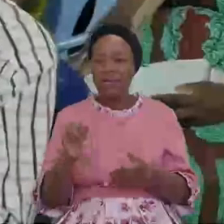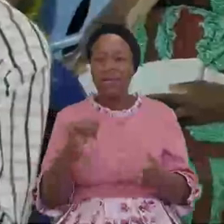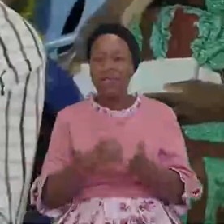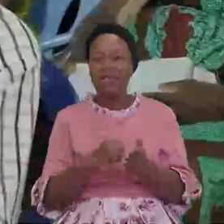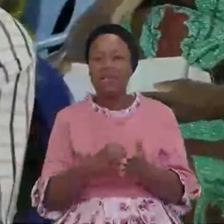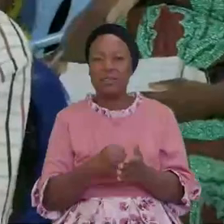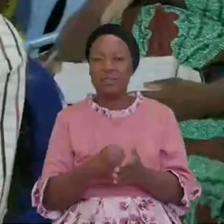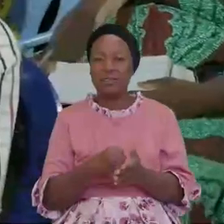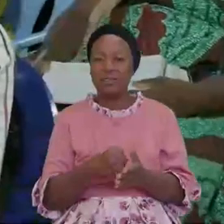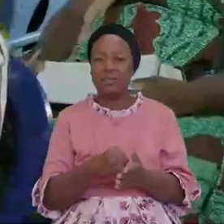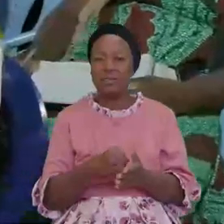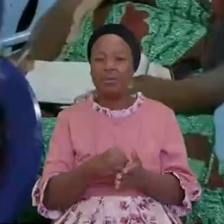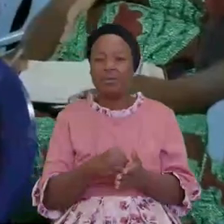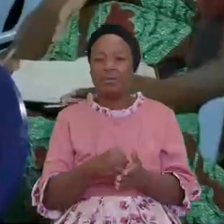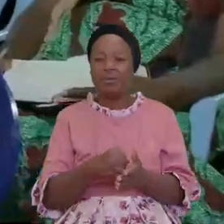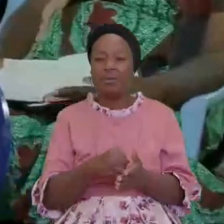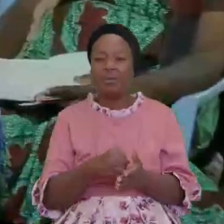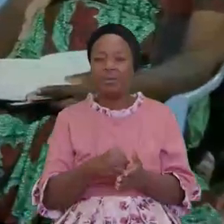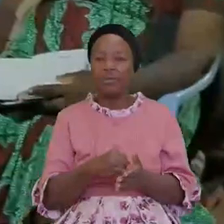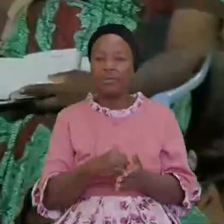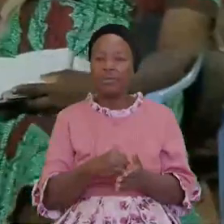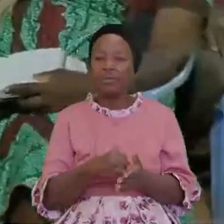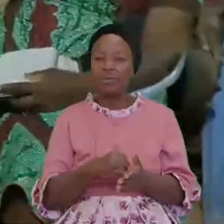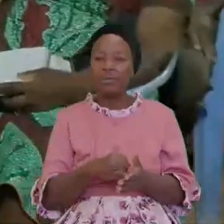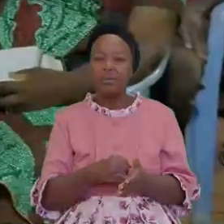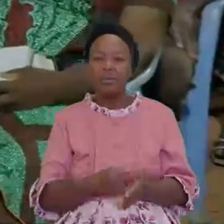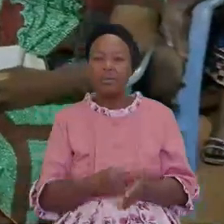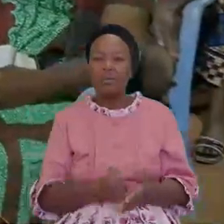Jusqu'à ce que les doigts soient rongés par la lèpre.